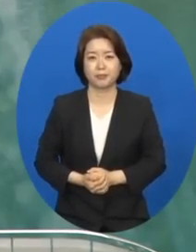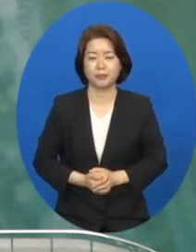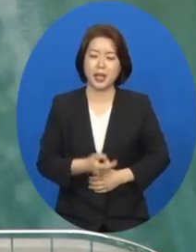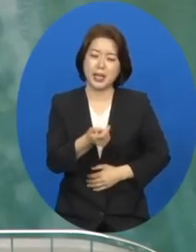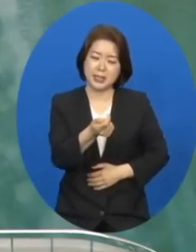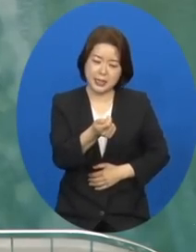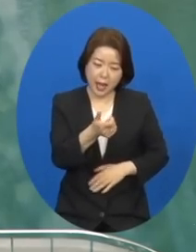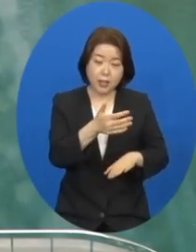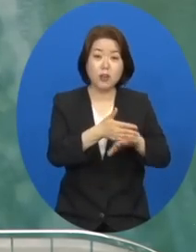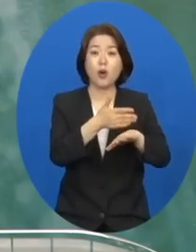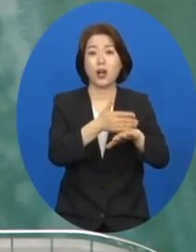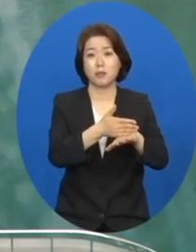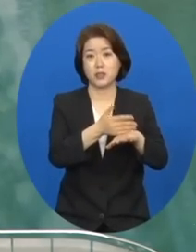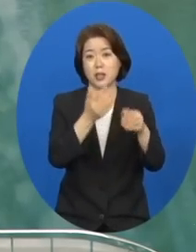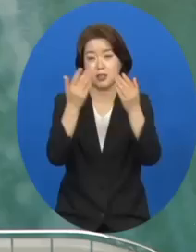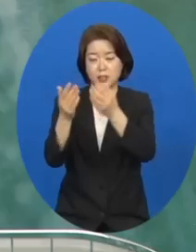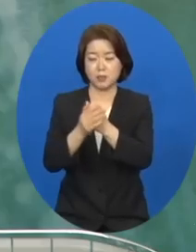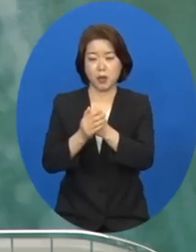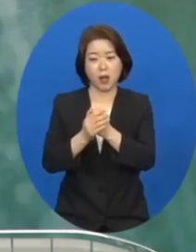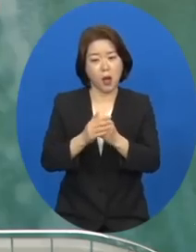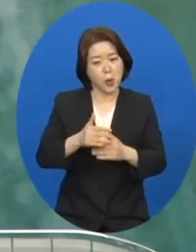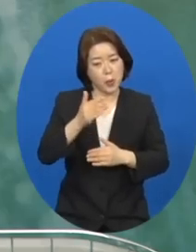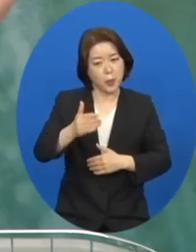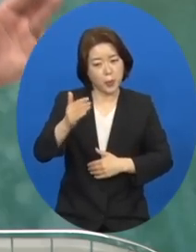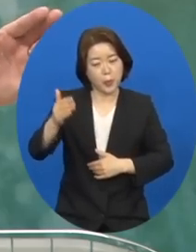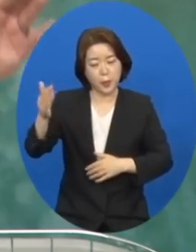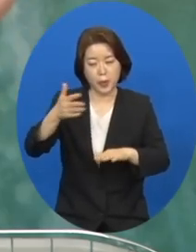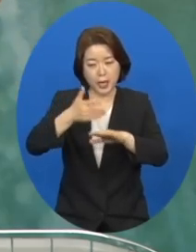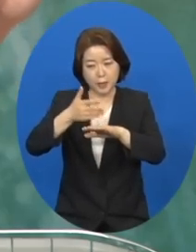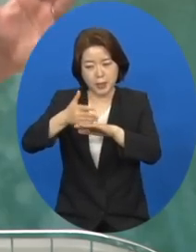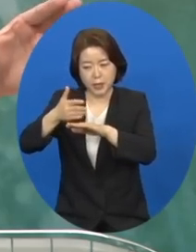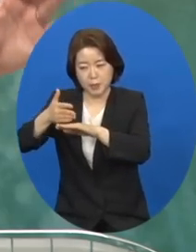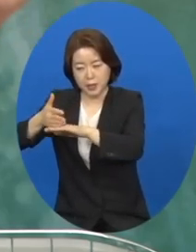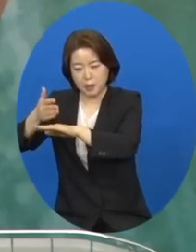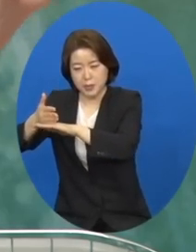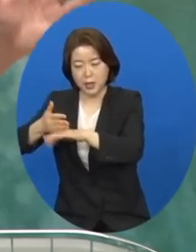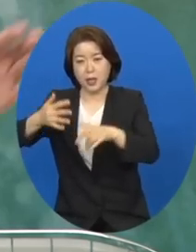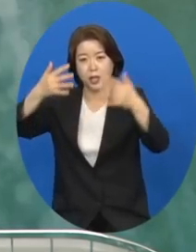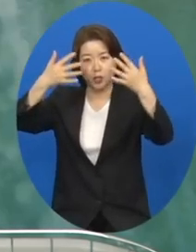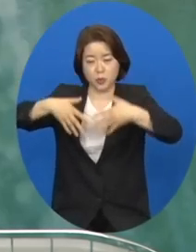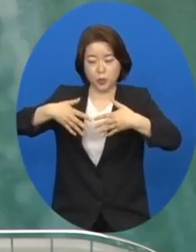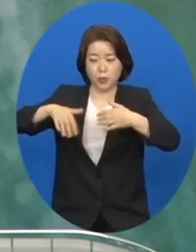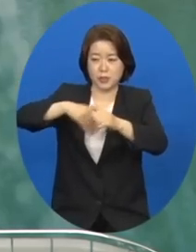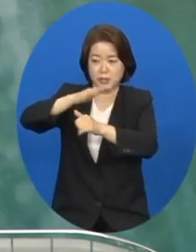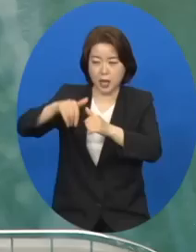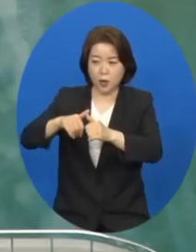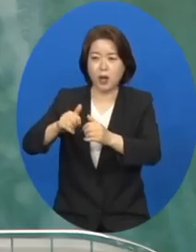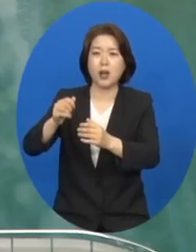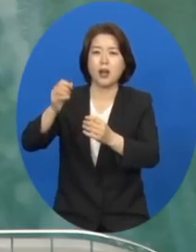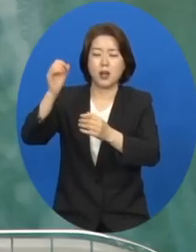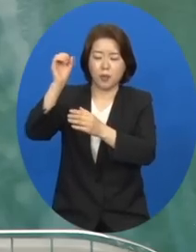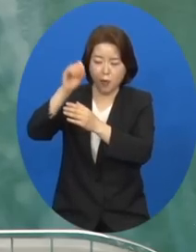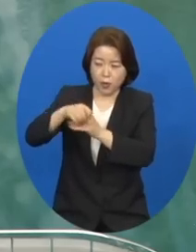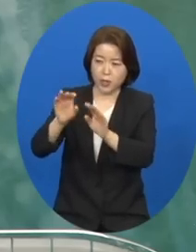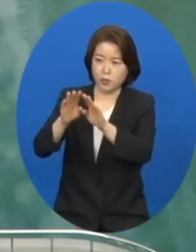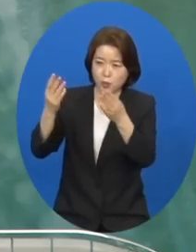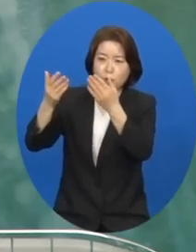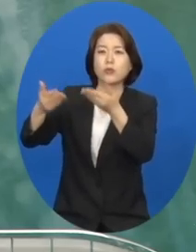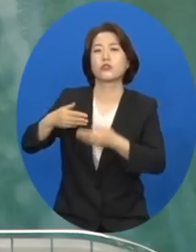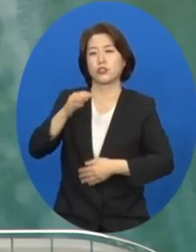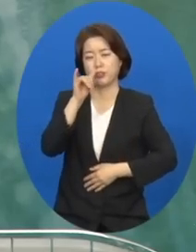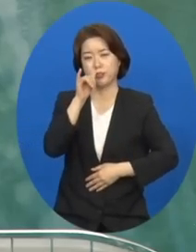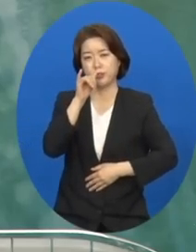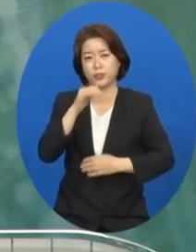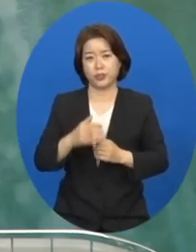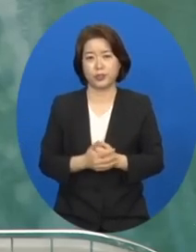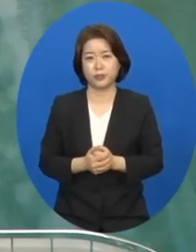감사 하면 하나님의 계속해서 감사할 하나님의 조건들을 또한 상황들을 허락해 주신 다는 것이죠 예수님께서